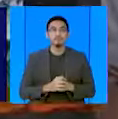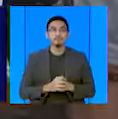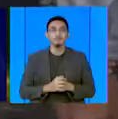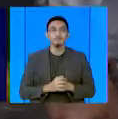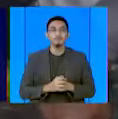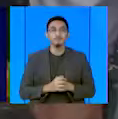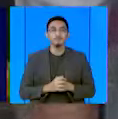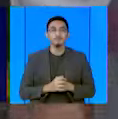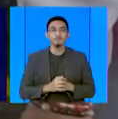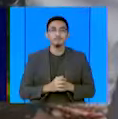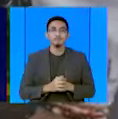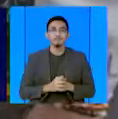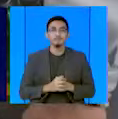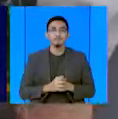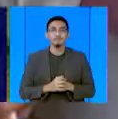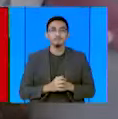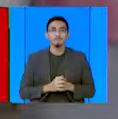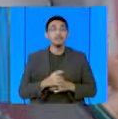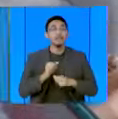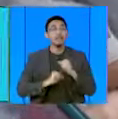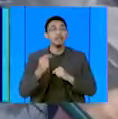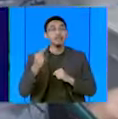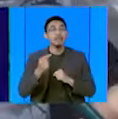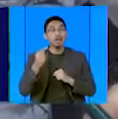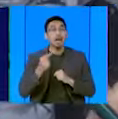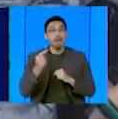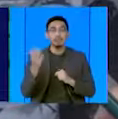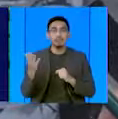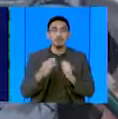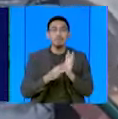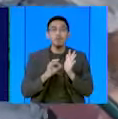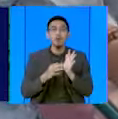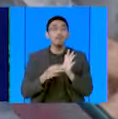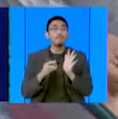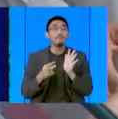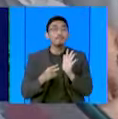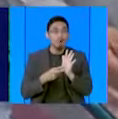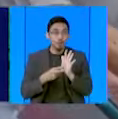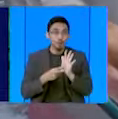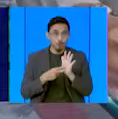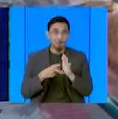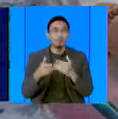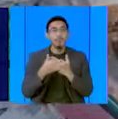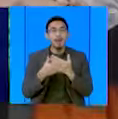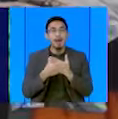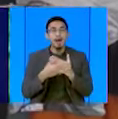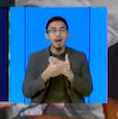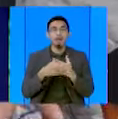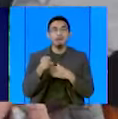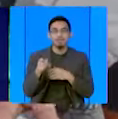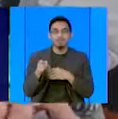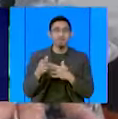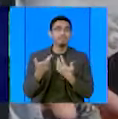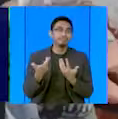Inilah keseharian Momot, julukan seekor anak domba jantan peliharaan Irna Triwijayanti, warga Padukuhan Glagah, Kabupaten Kulon